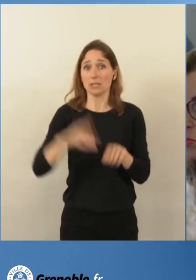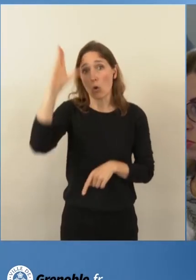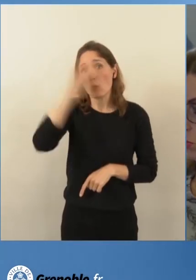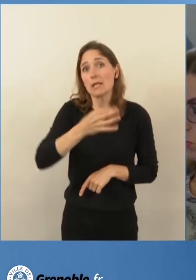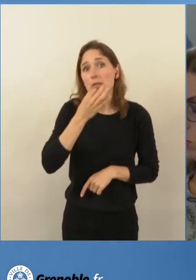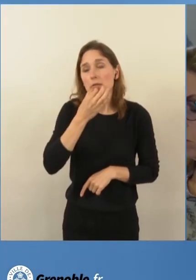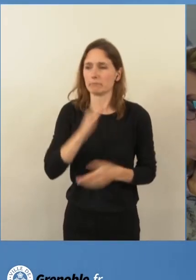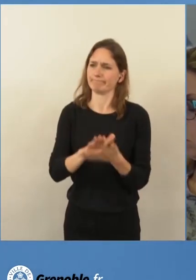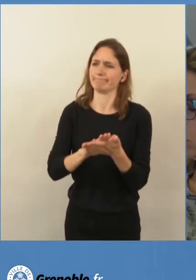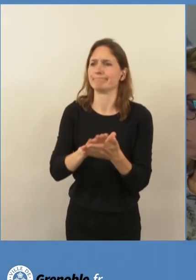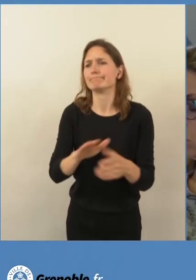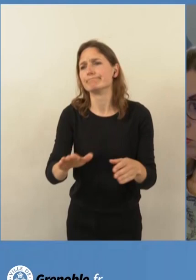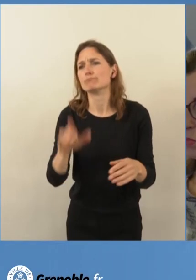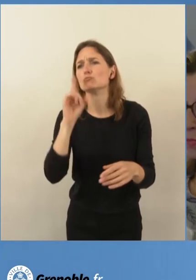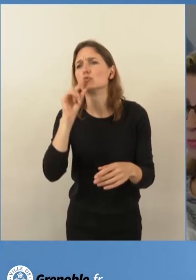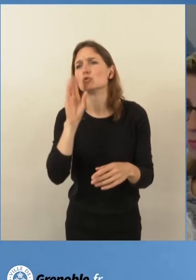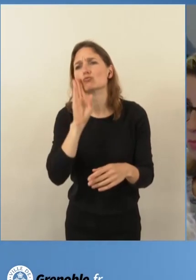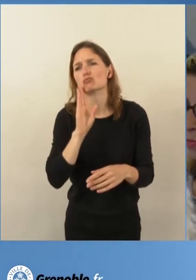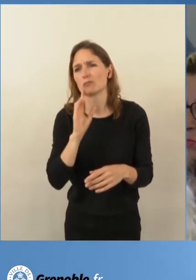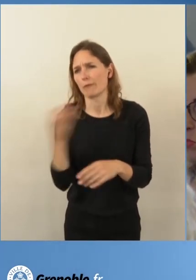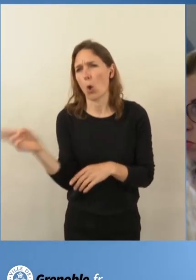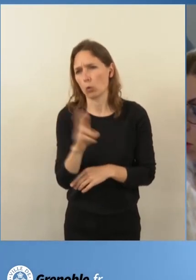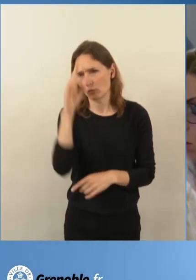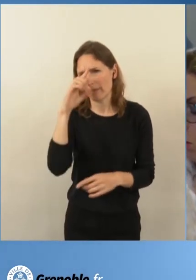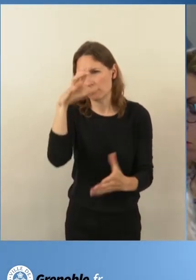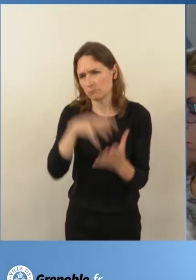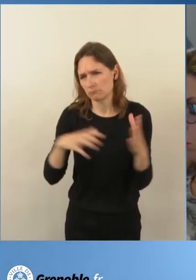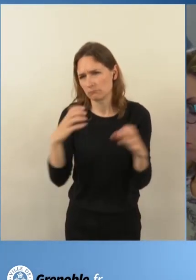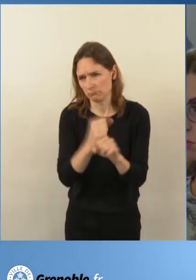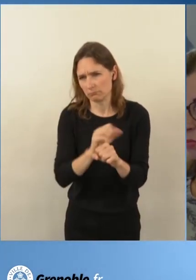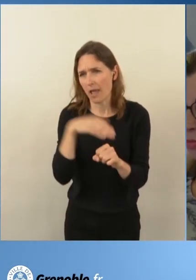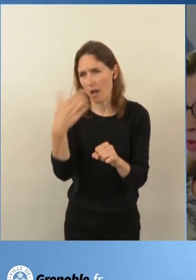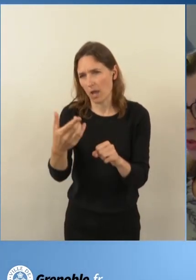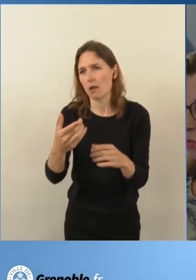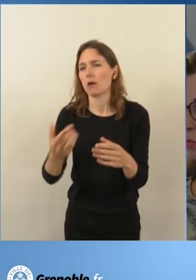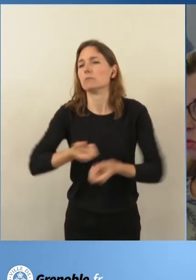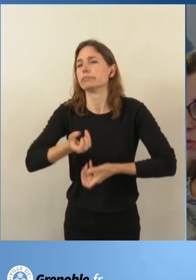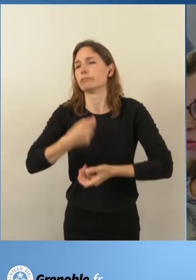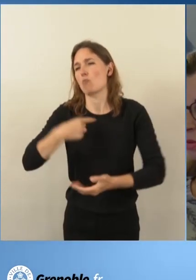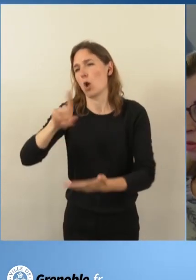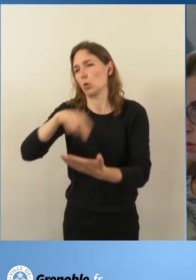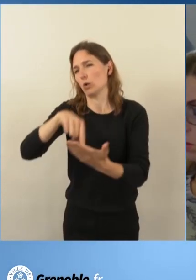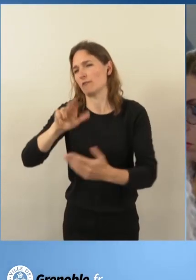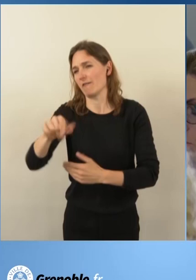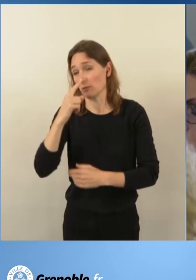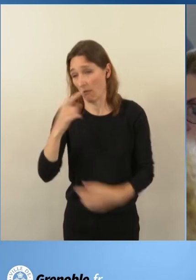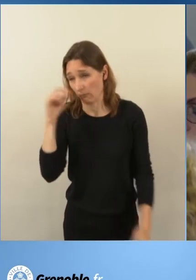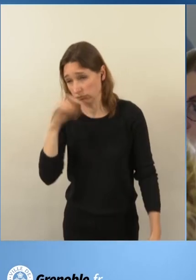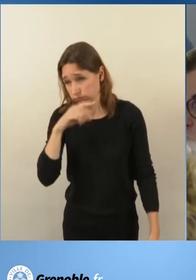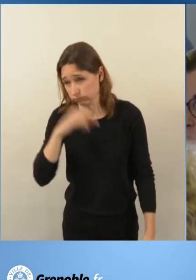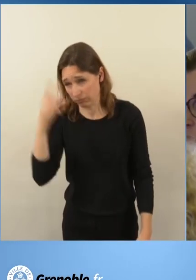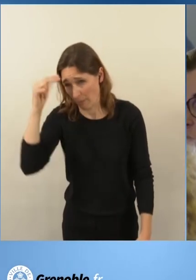je vous invite d'une part à revenir au vent du acte et d'autre part je corrigerai vos propos qui sont des inepies totales mais